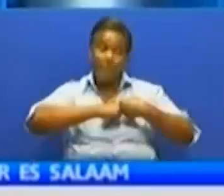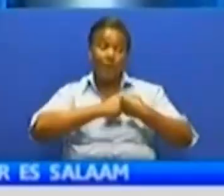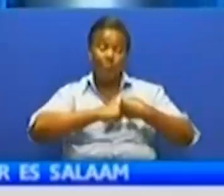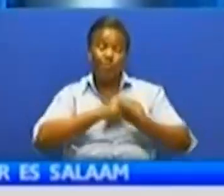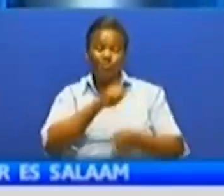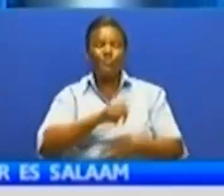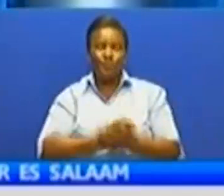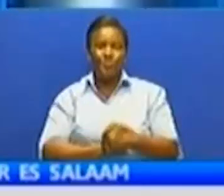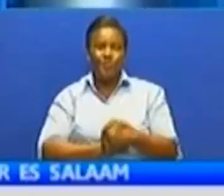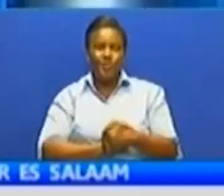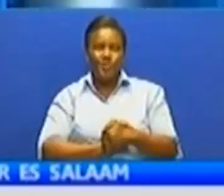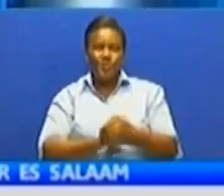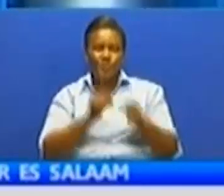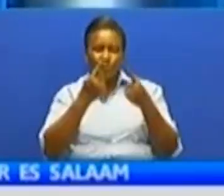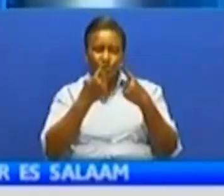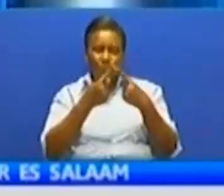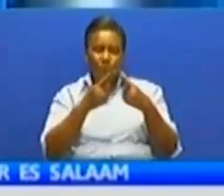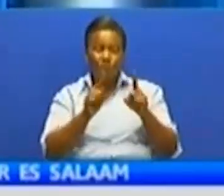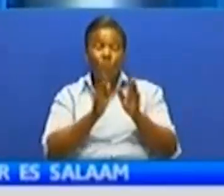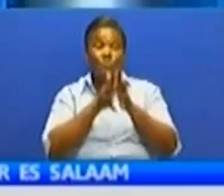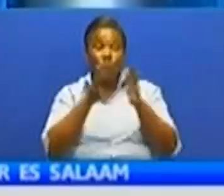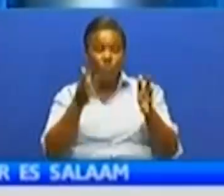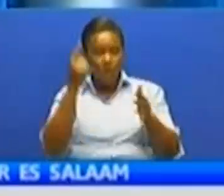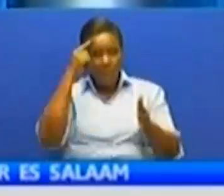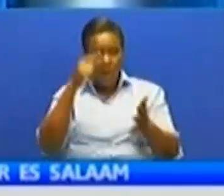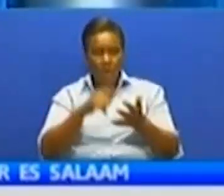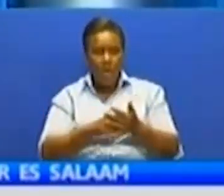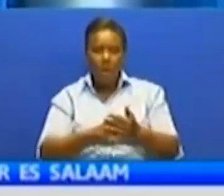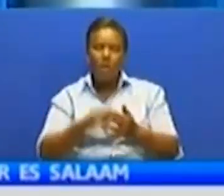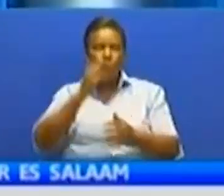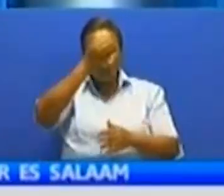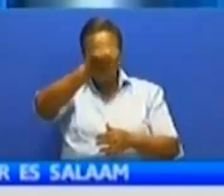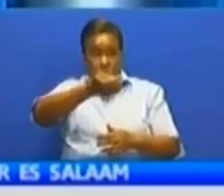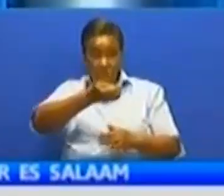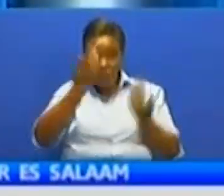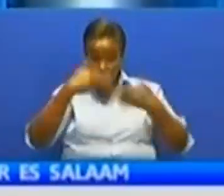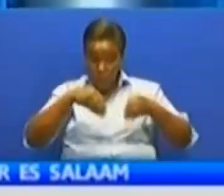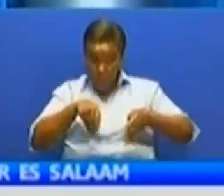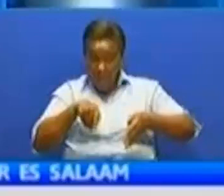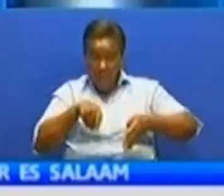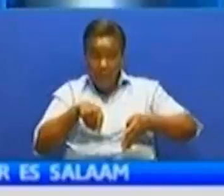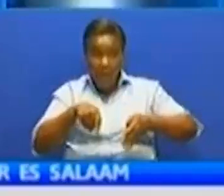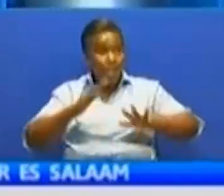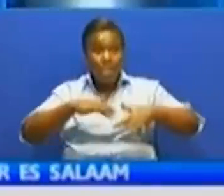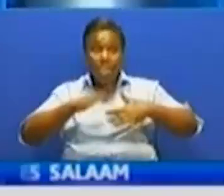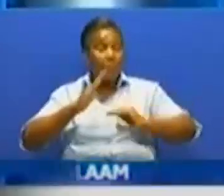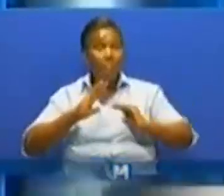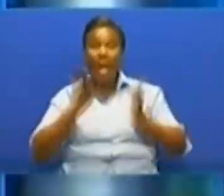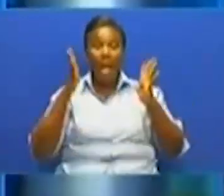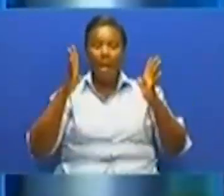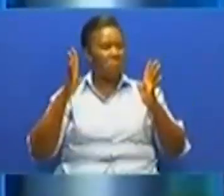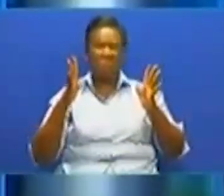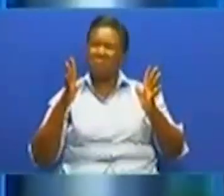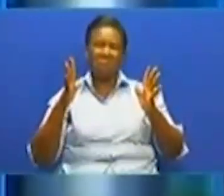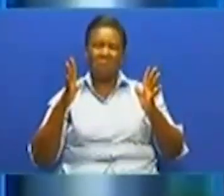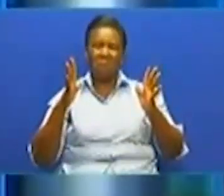kubwa ambayo itatokea ni kupungua kwa mwanga, mng'ao wa mwezi. Maana mwezi mpevu unang'aa